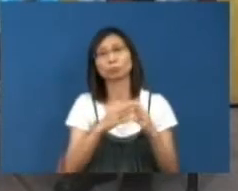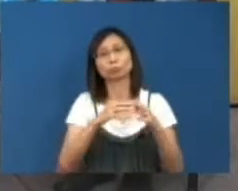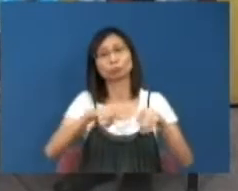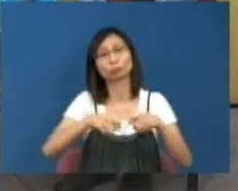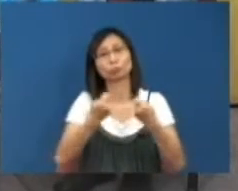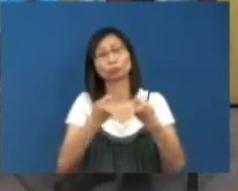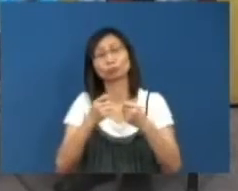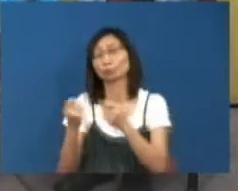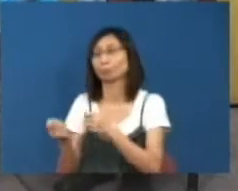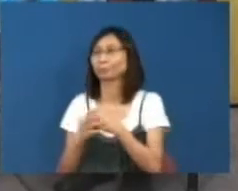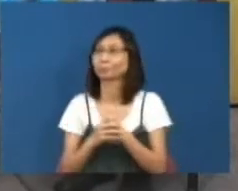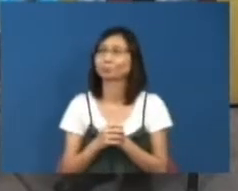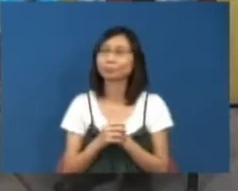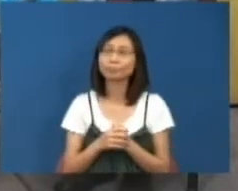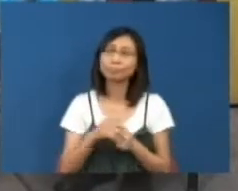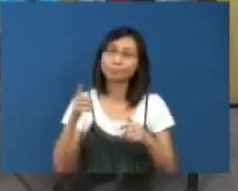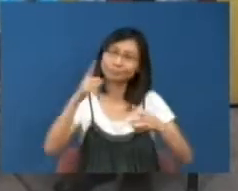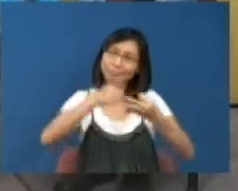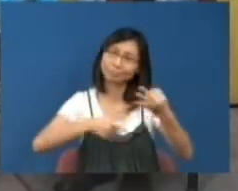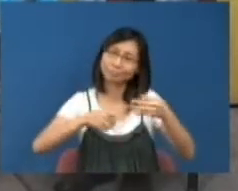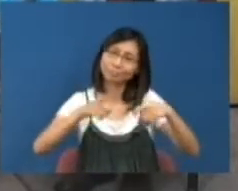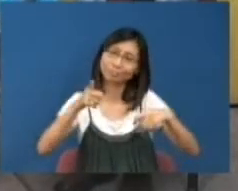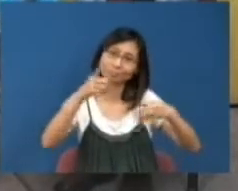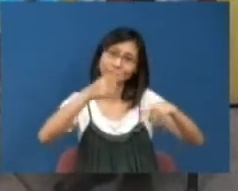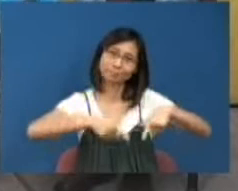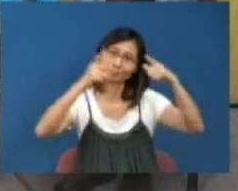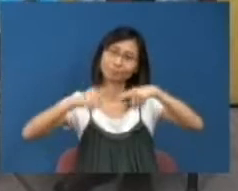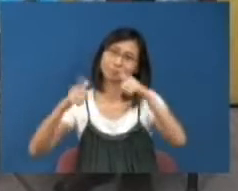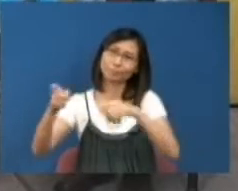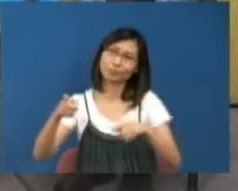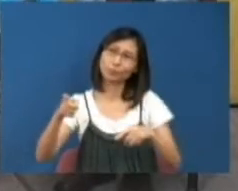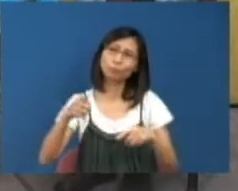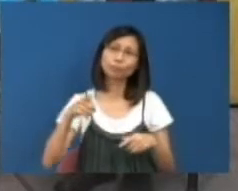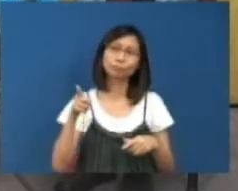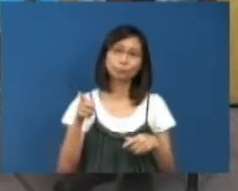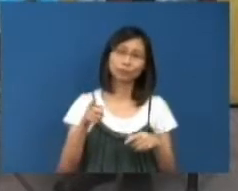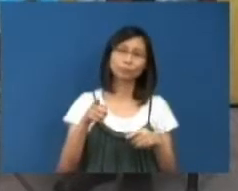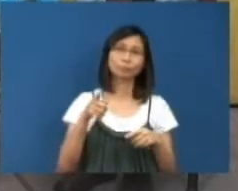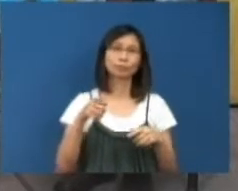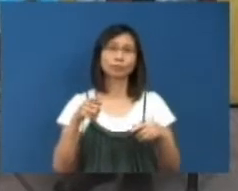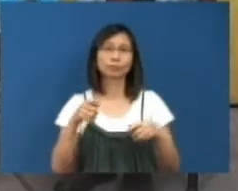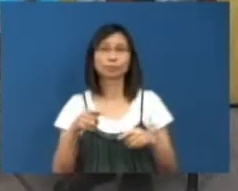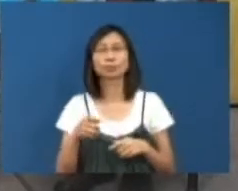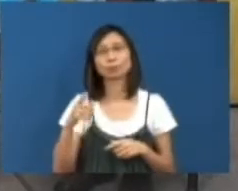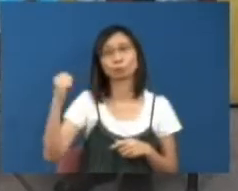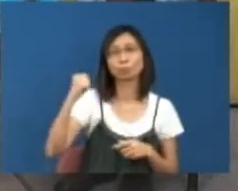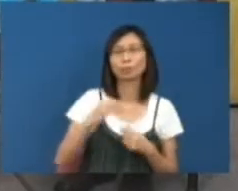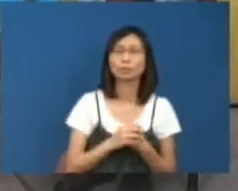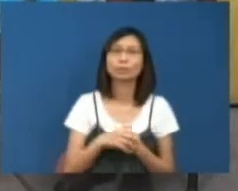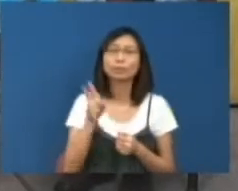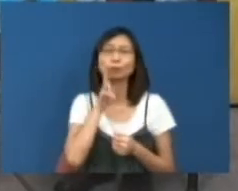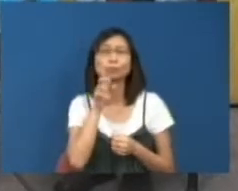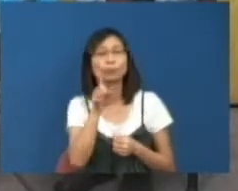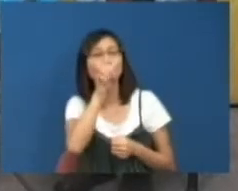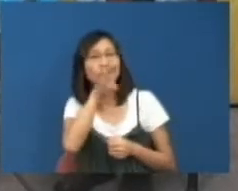啦。咁啊，好啦，咁啊，林博士呢個咧係你嘅心血啦。咁誒喺擾流嘅情況底下，就正如你講，香港一啲